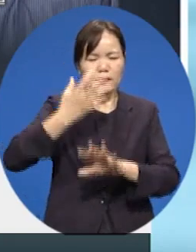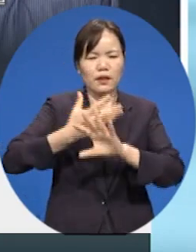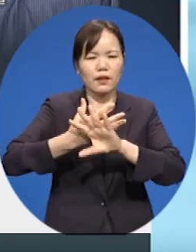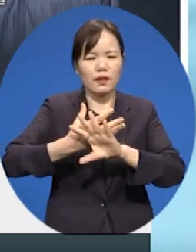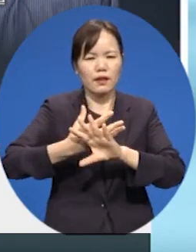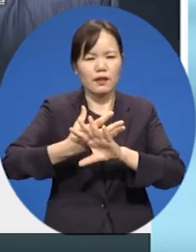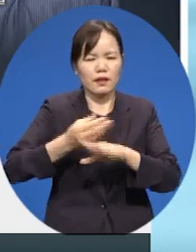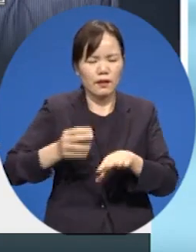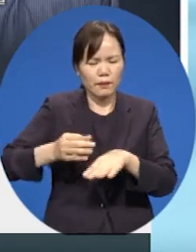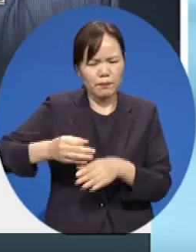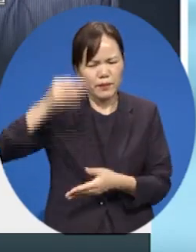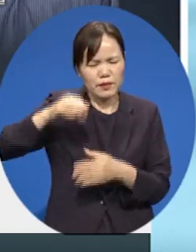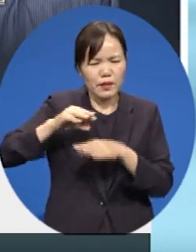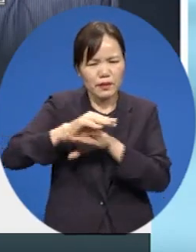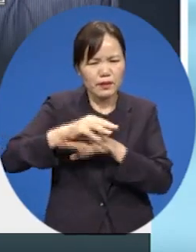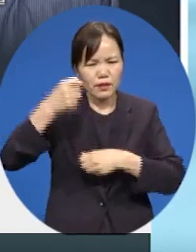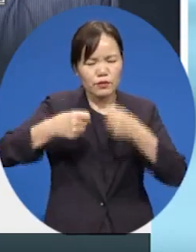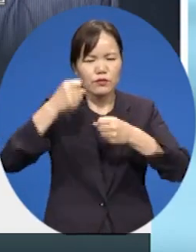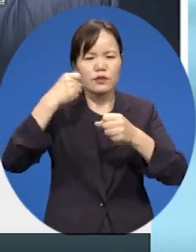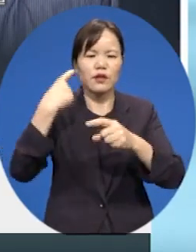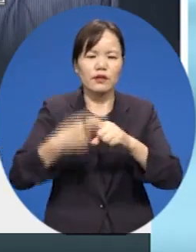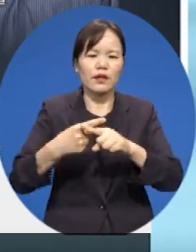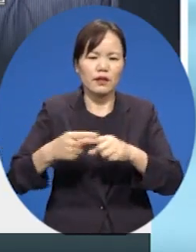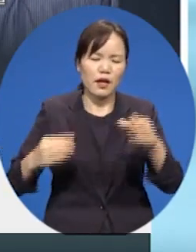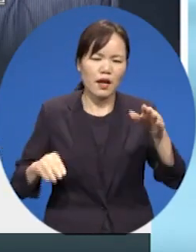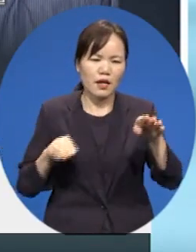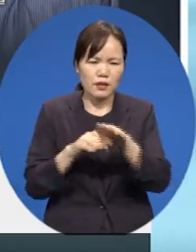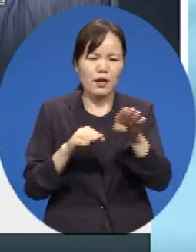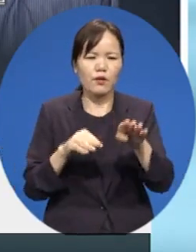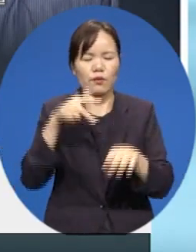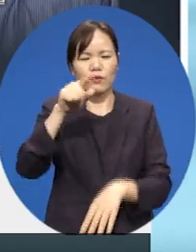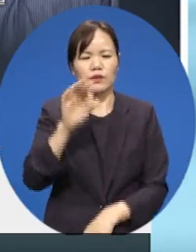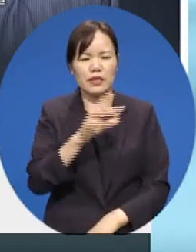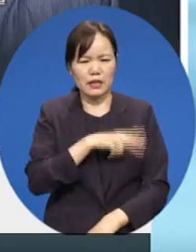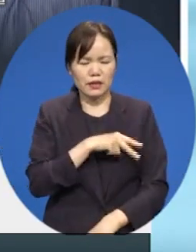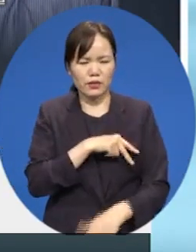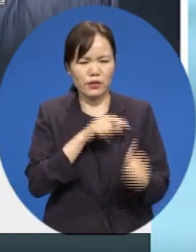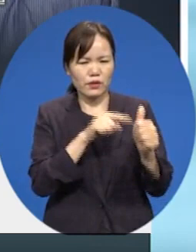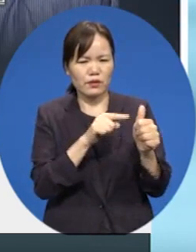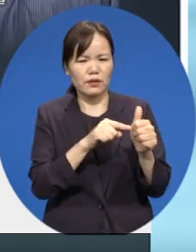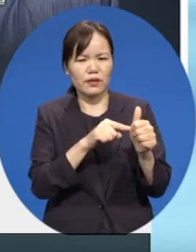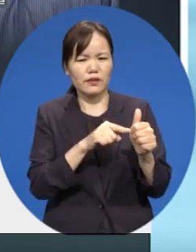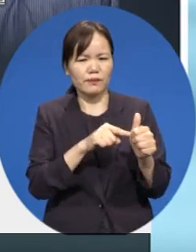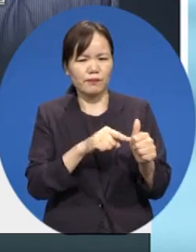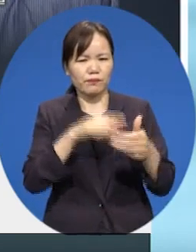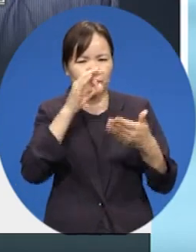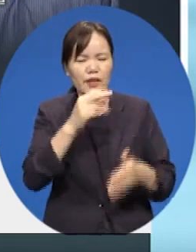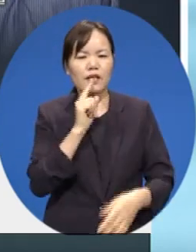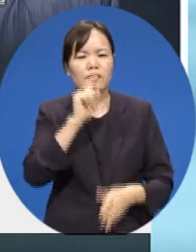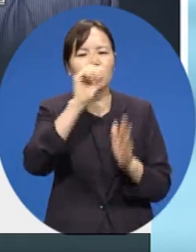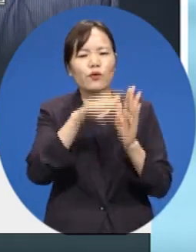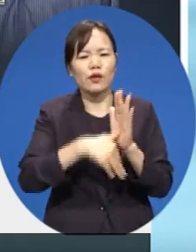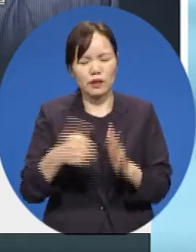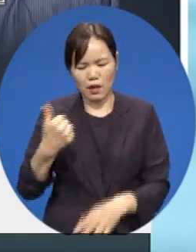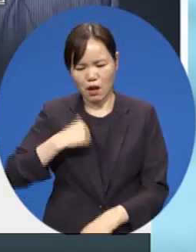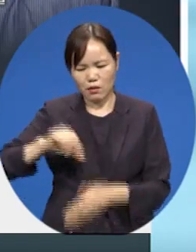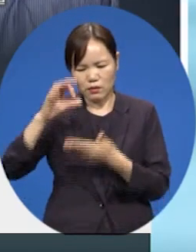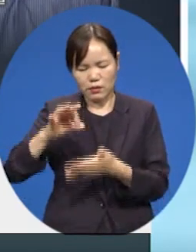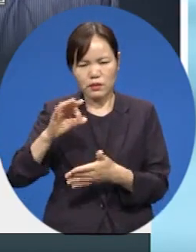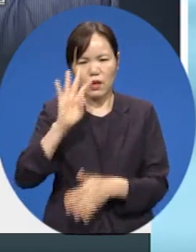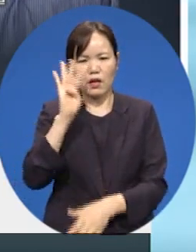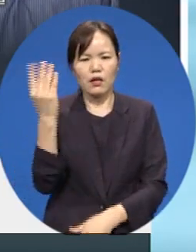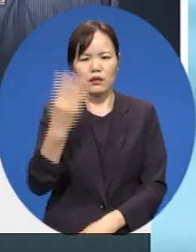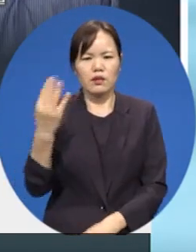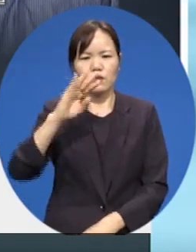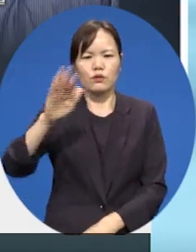사고를 냈다고 하는데 장제원 의원이 그 그 집안 재산 신고 할 때 아들 재산을 4천